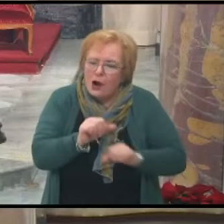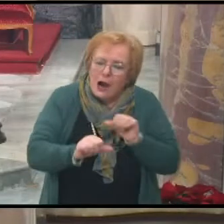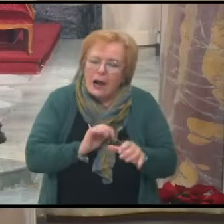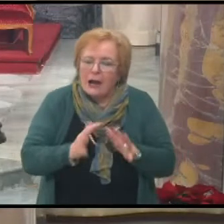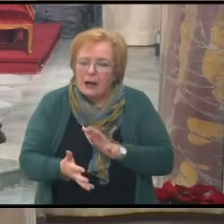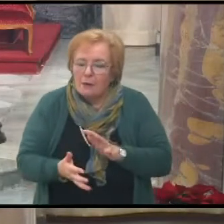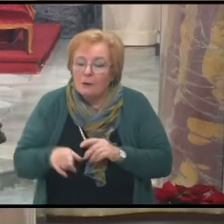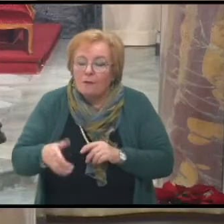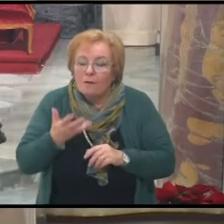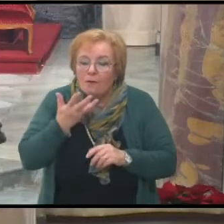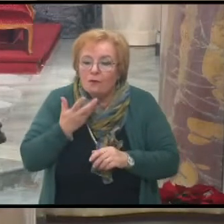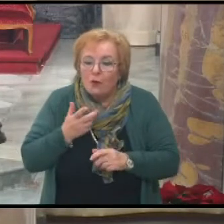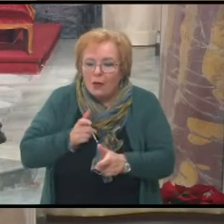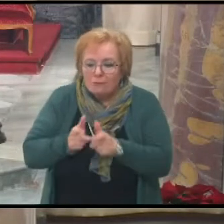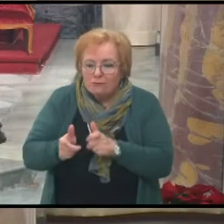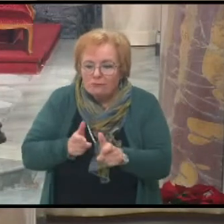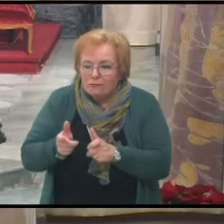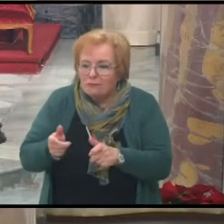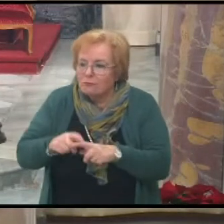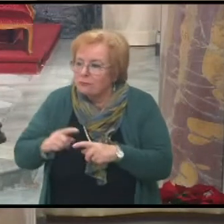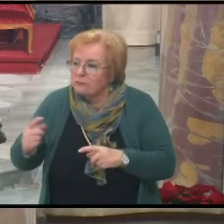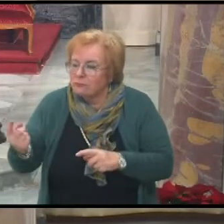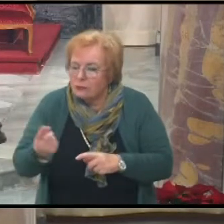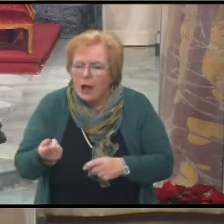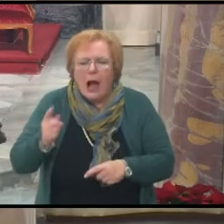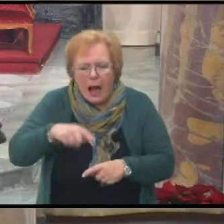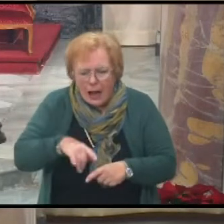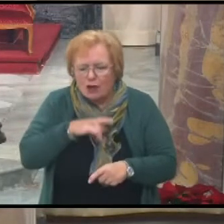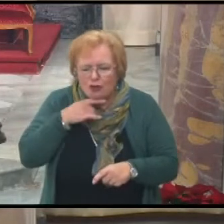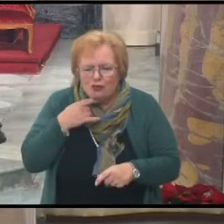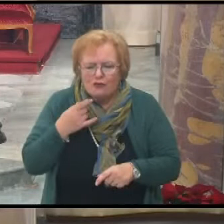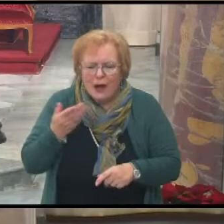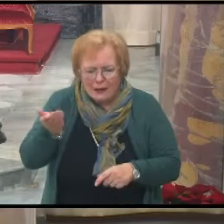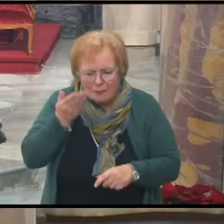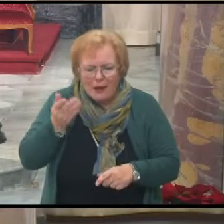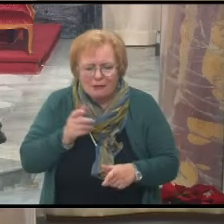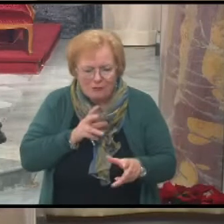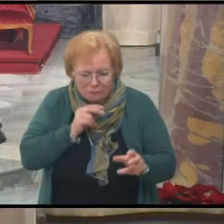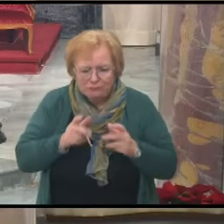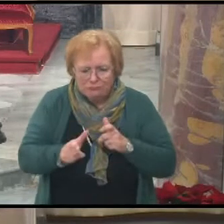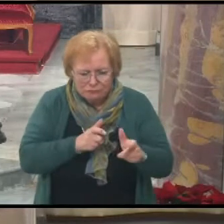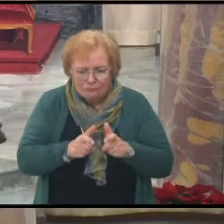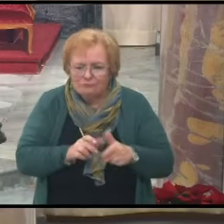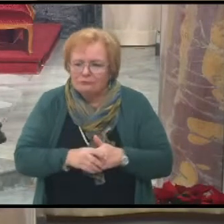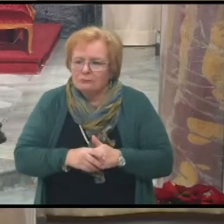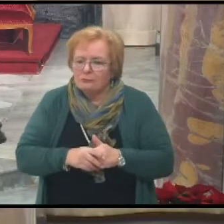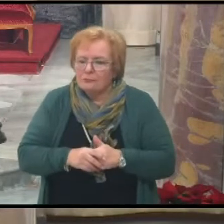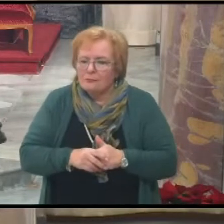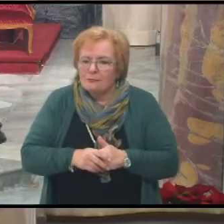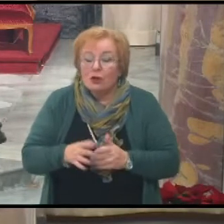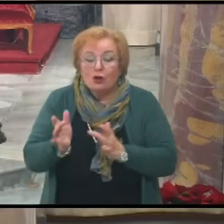in relazione con tutti giovanni battista compreso e gesù vuole dare una svolta radicale